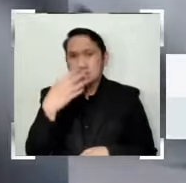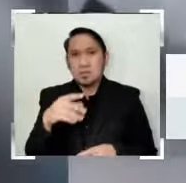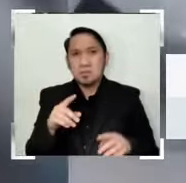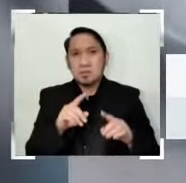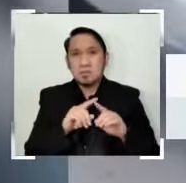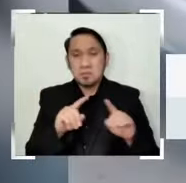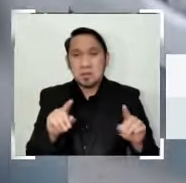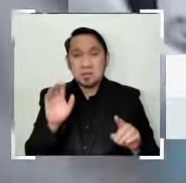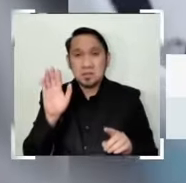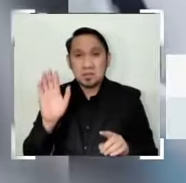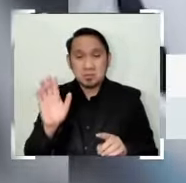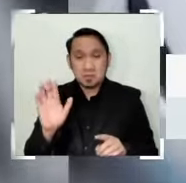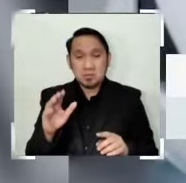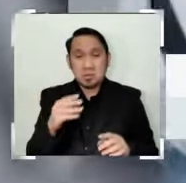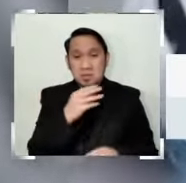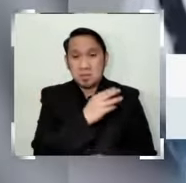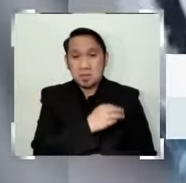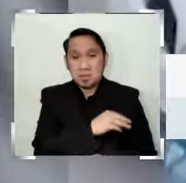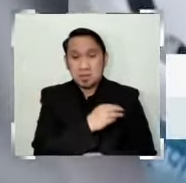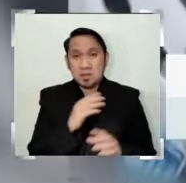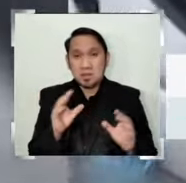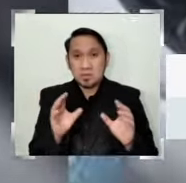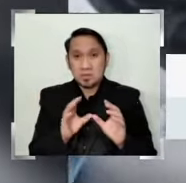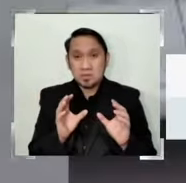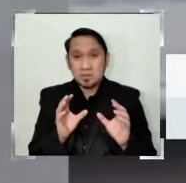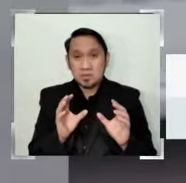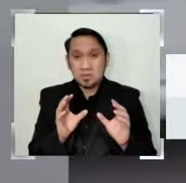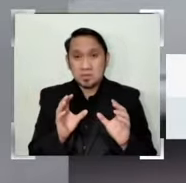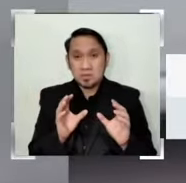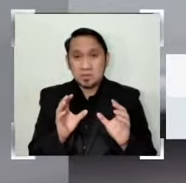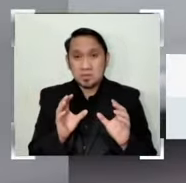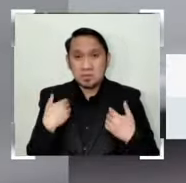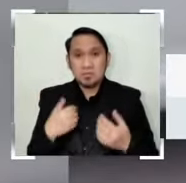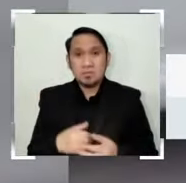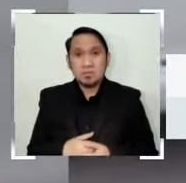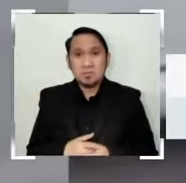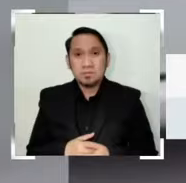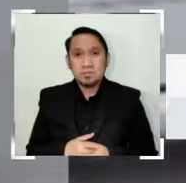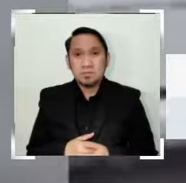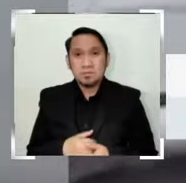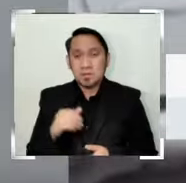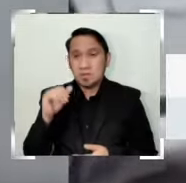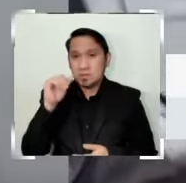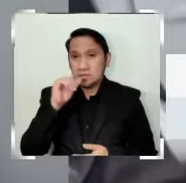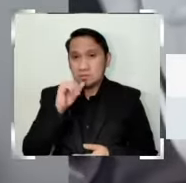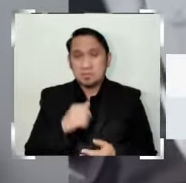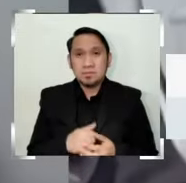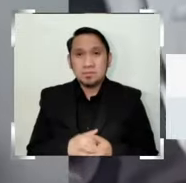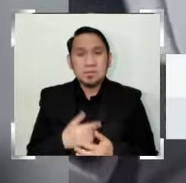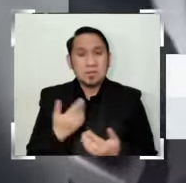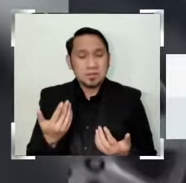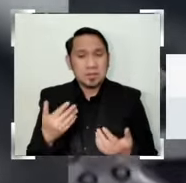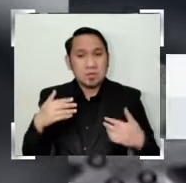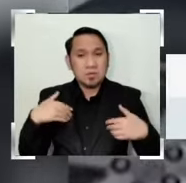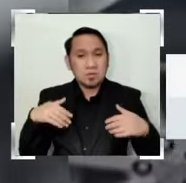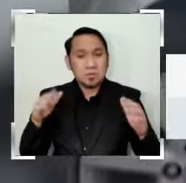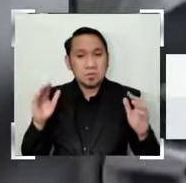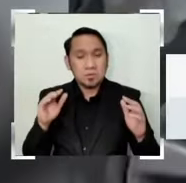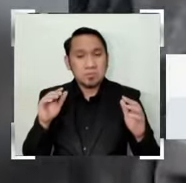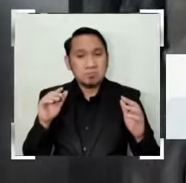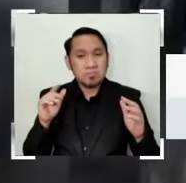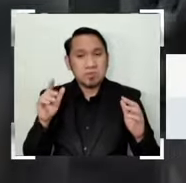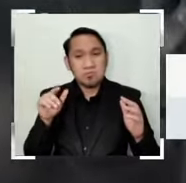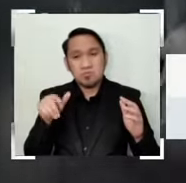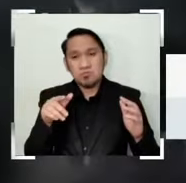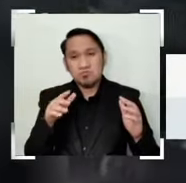medical certificate na nasa impluwensya siya ng alak. Sabi ng LTO, bigong humarap sa unang imbestigasyon ang